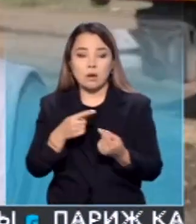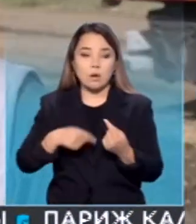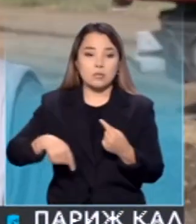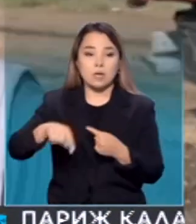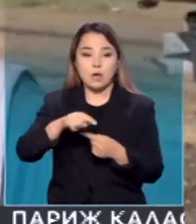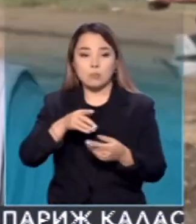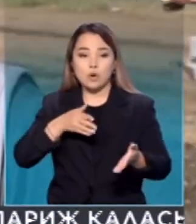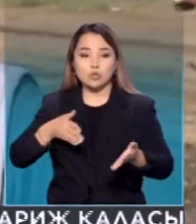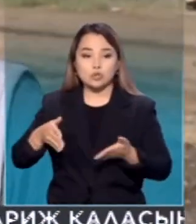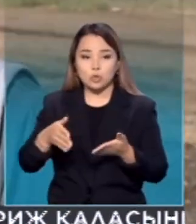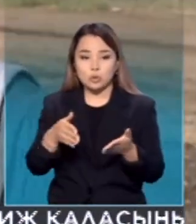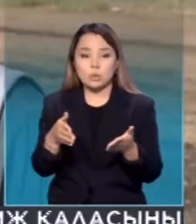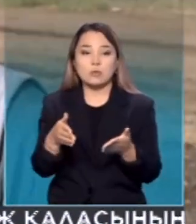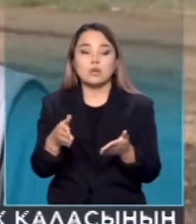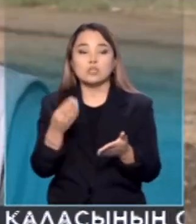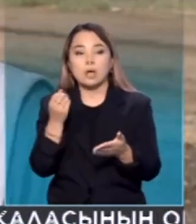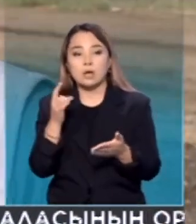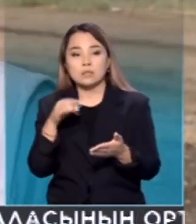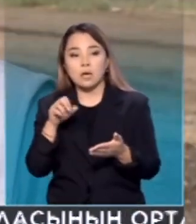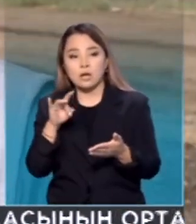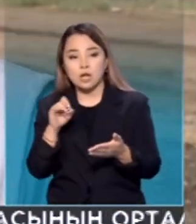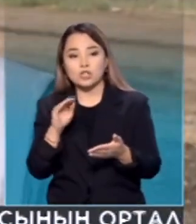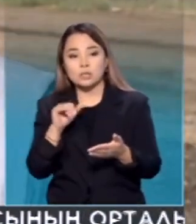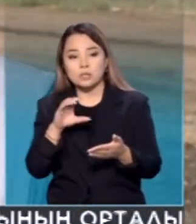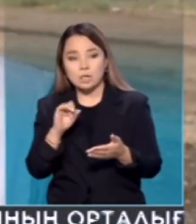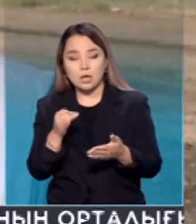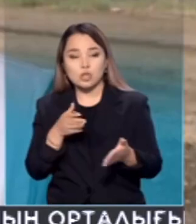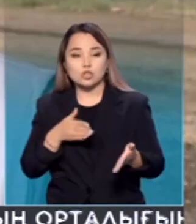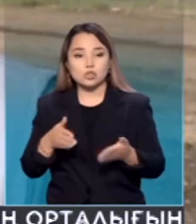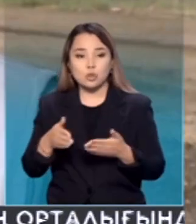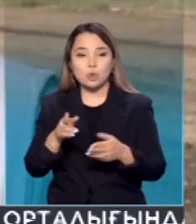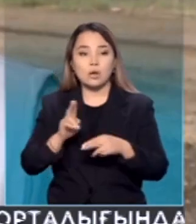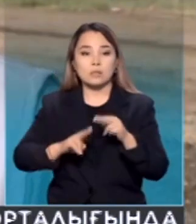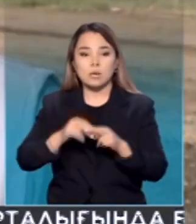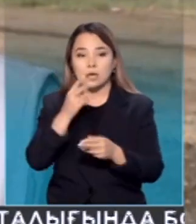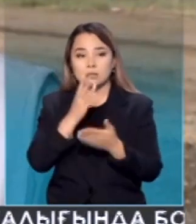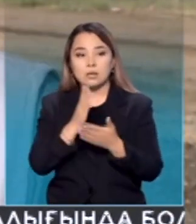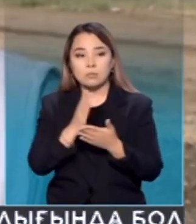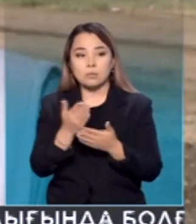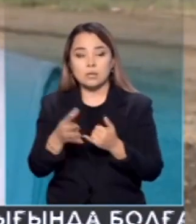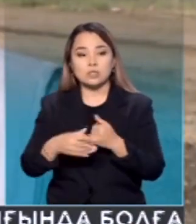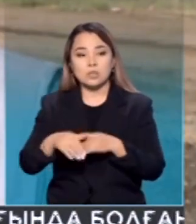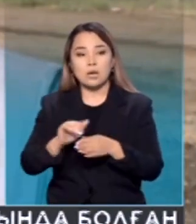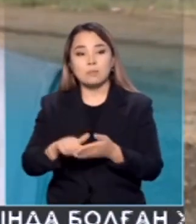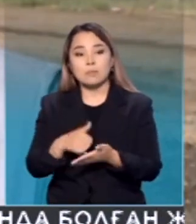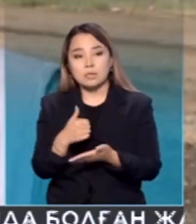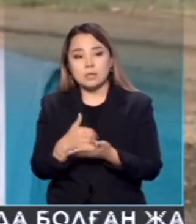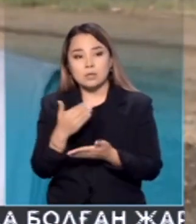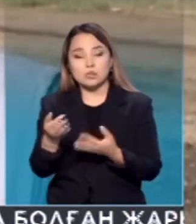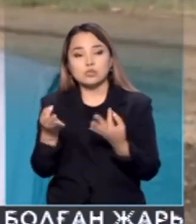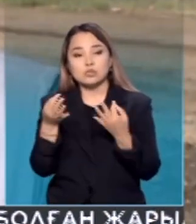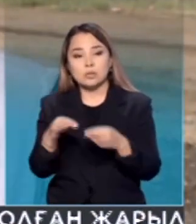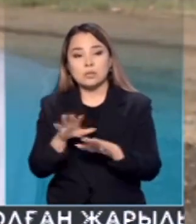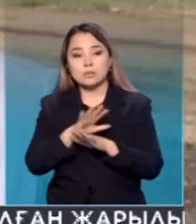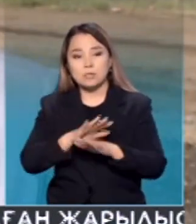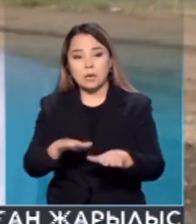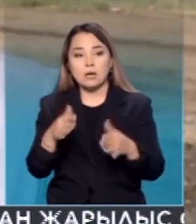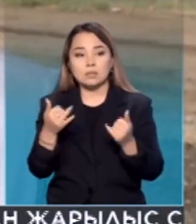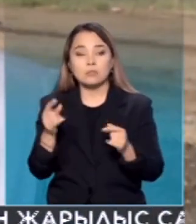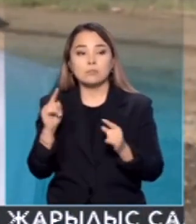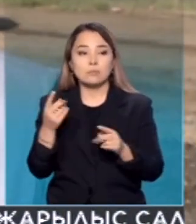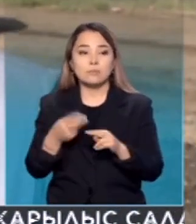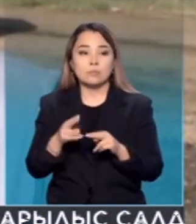жол Шардара-Жетісай тас жолын қарастырылған, ол жергілікті билік рұқсат етмей отыр. Неге?